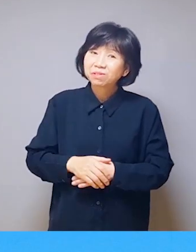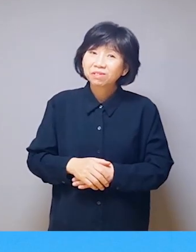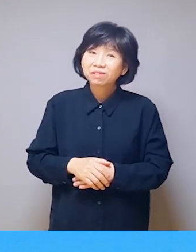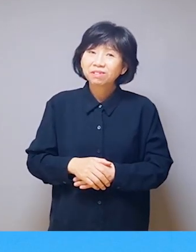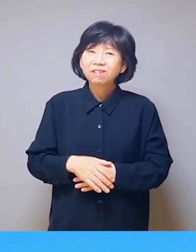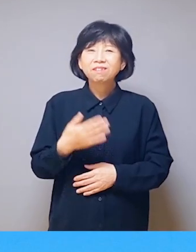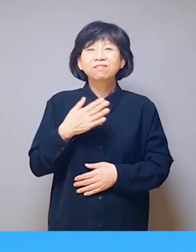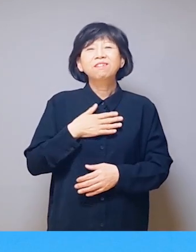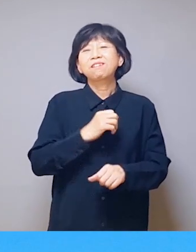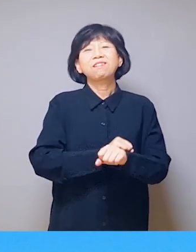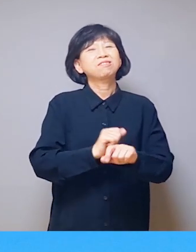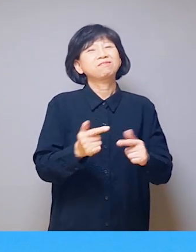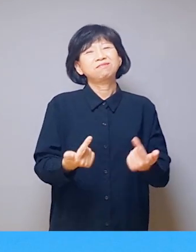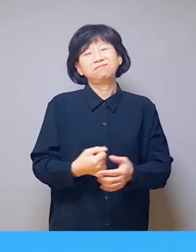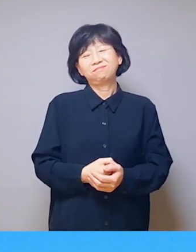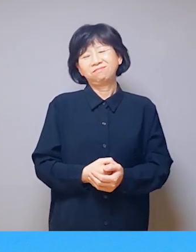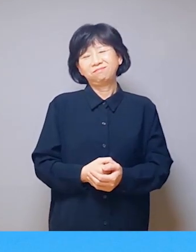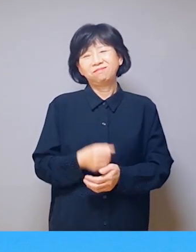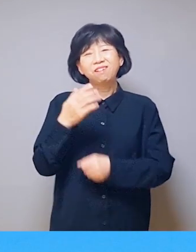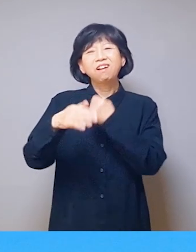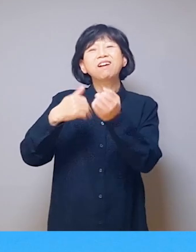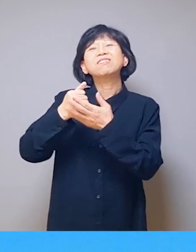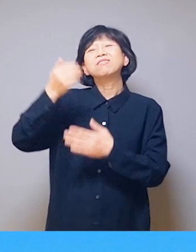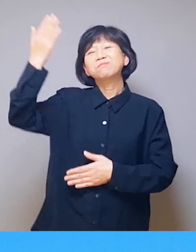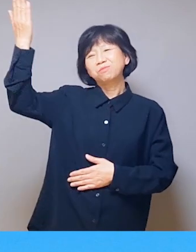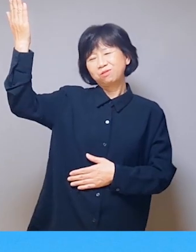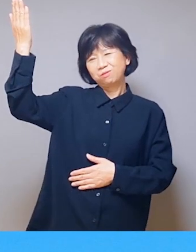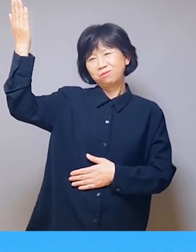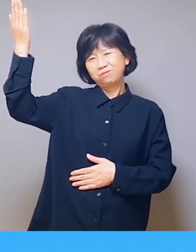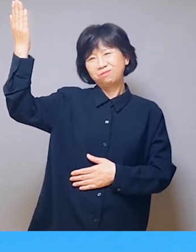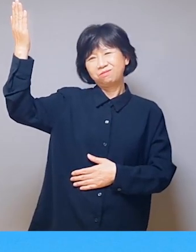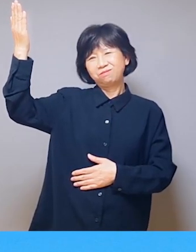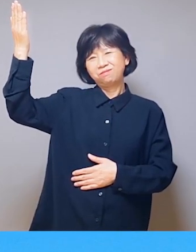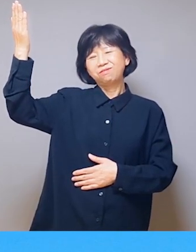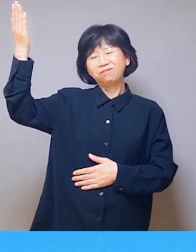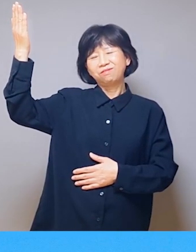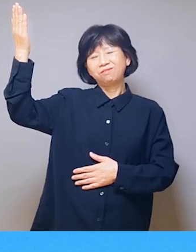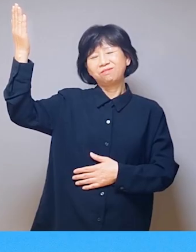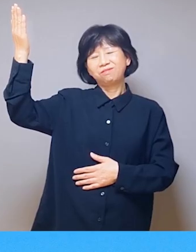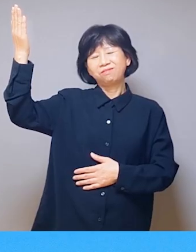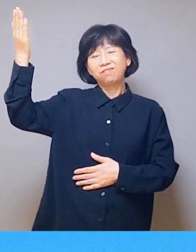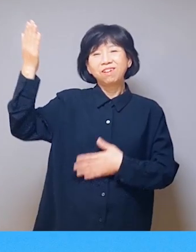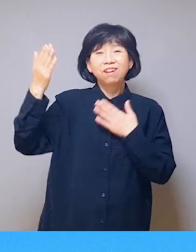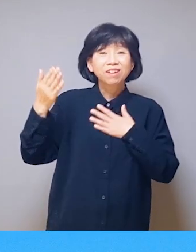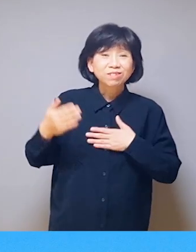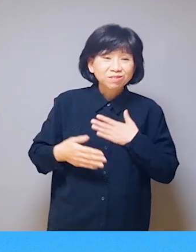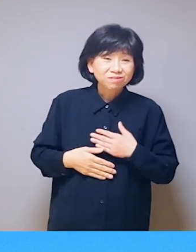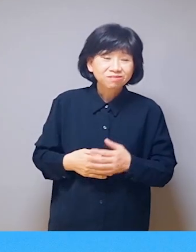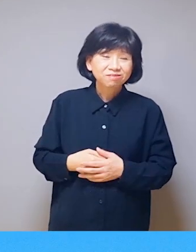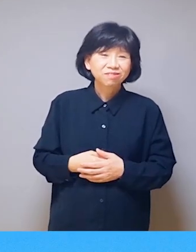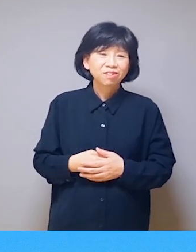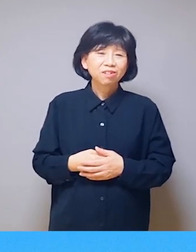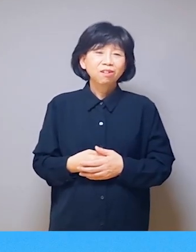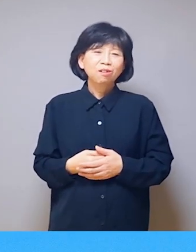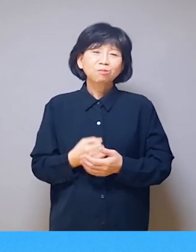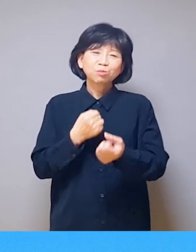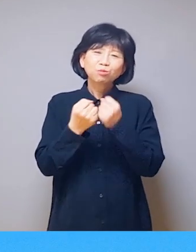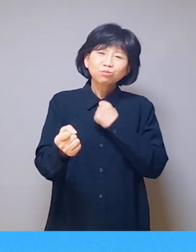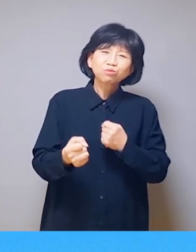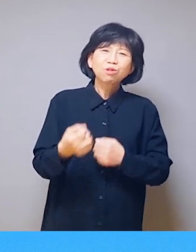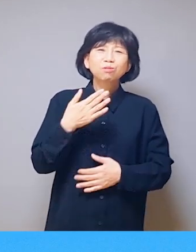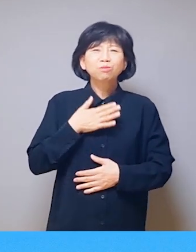내가 하는 게 아니잖아요. 여러분 아시죠? 저도 알고 있더라고요. 그걸 알면서도 제가 뭔가 하려고